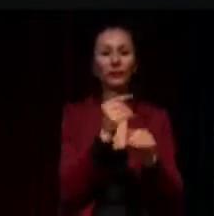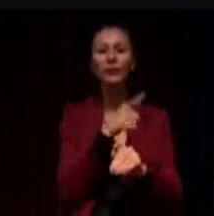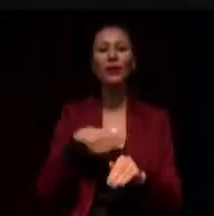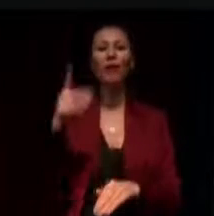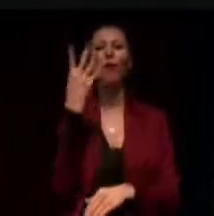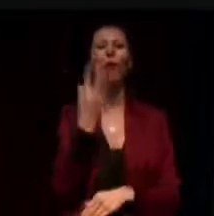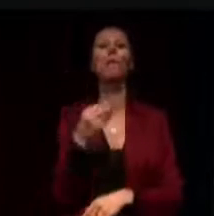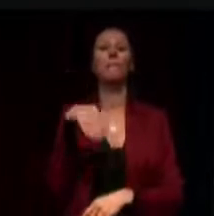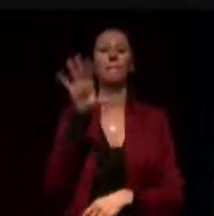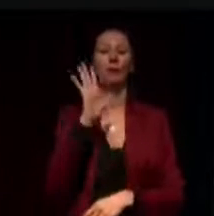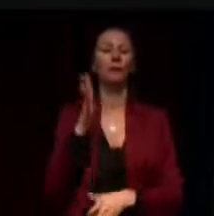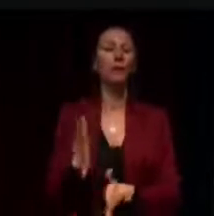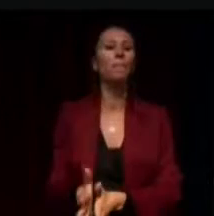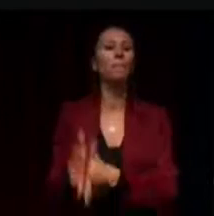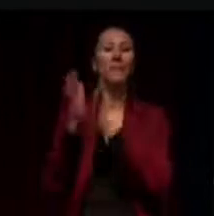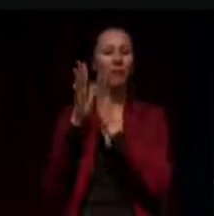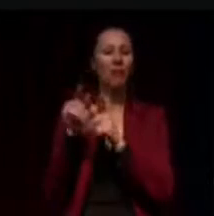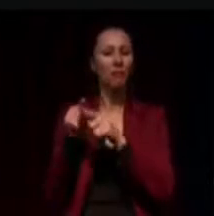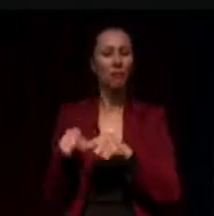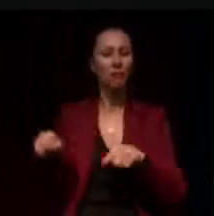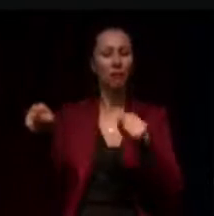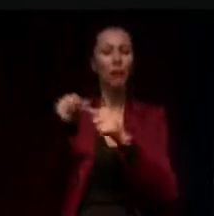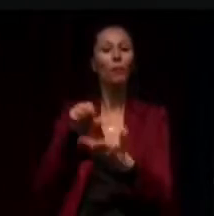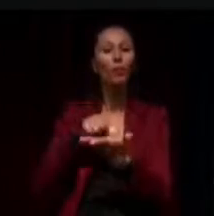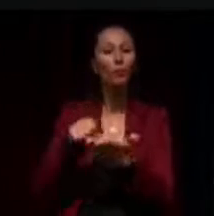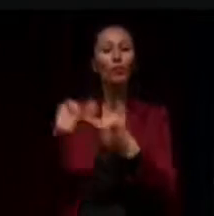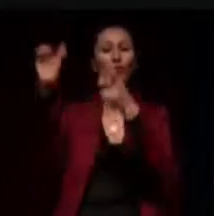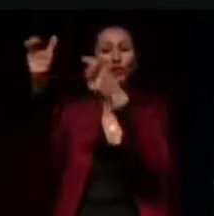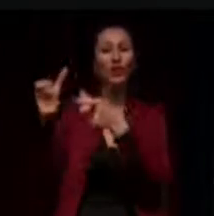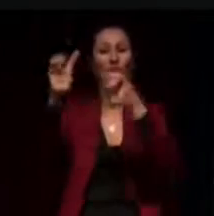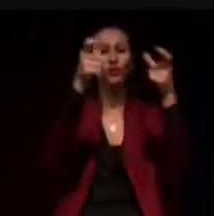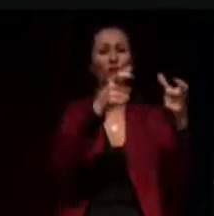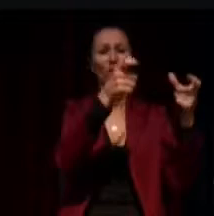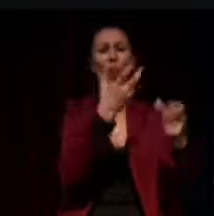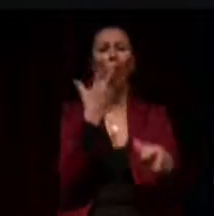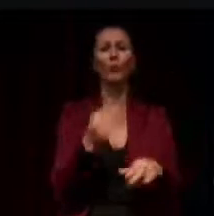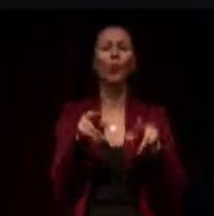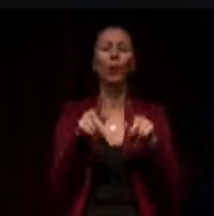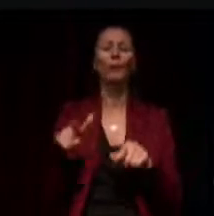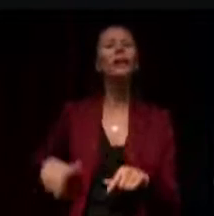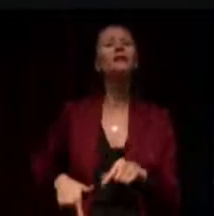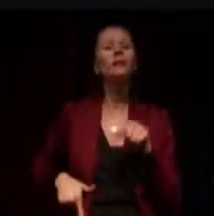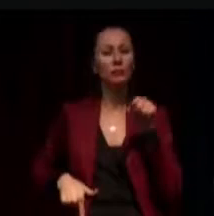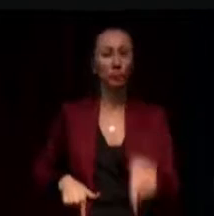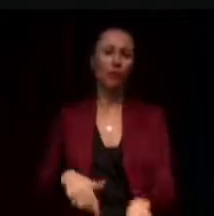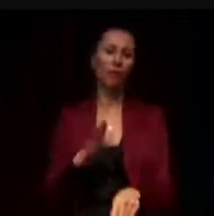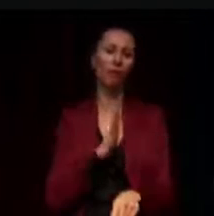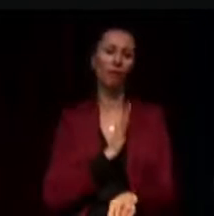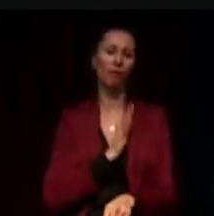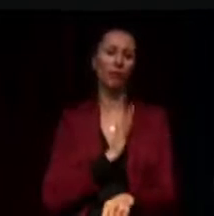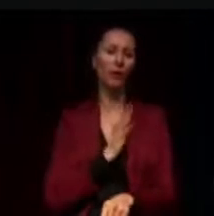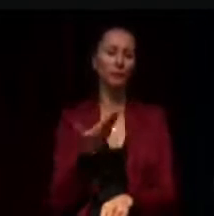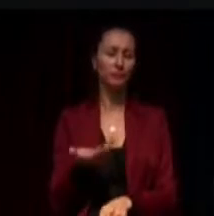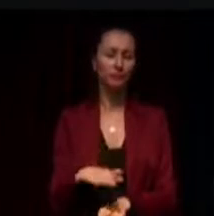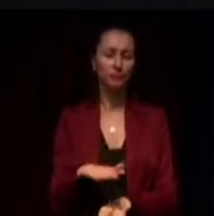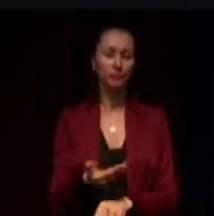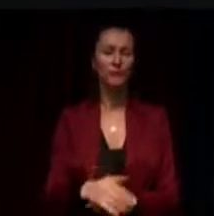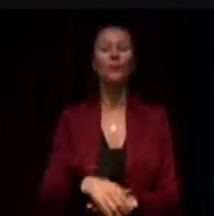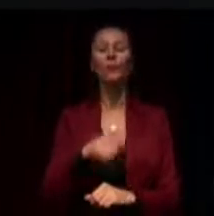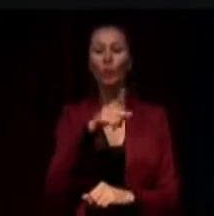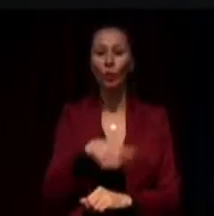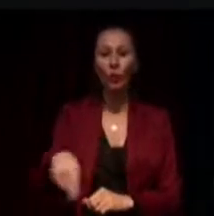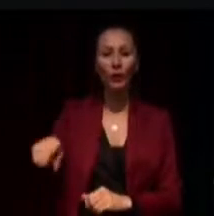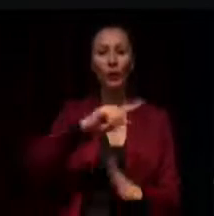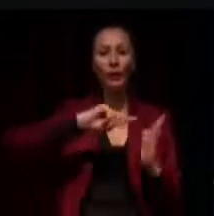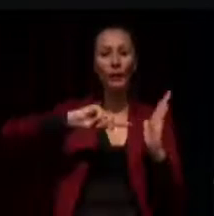destekleri bulunmayan binalar bütün şehirlerimizde olduğu gibi İzmir'imizde de mevcuttur.